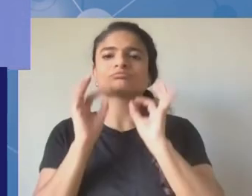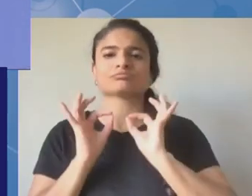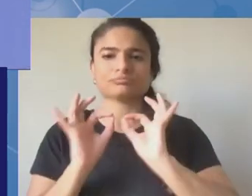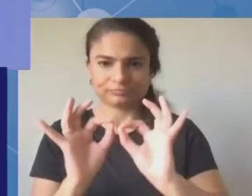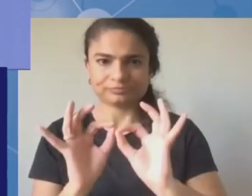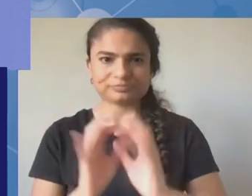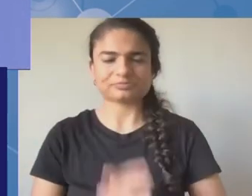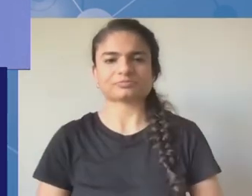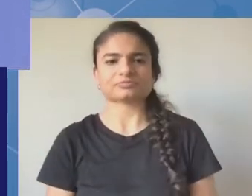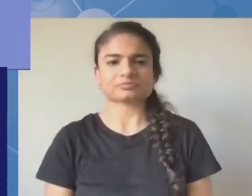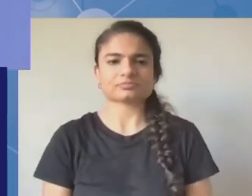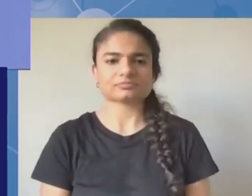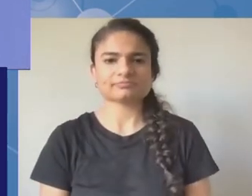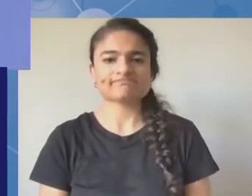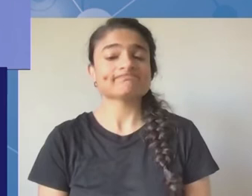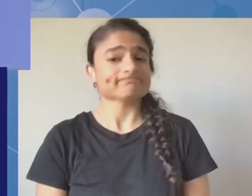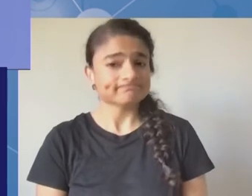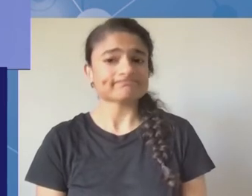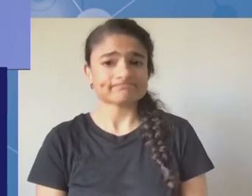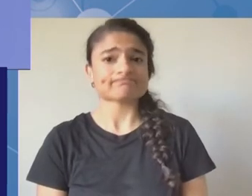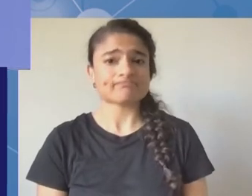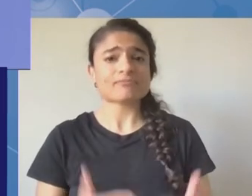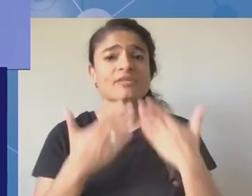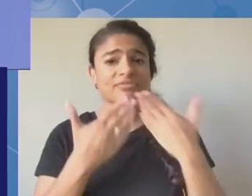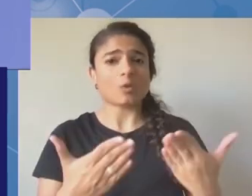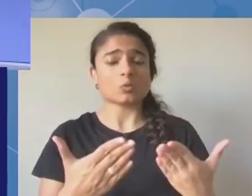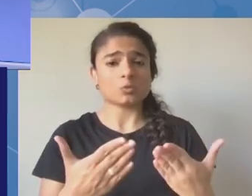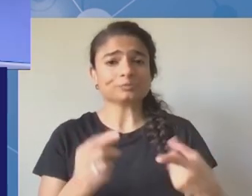الجلسات للقادة. شكرا على هذا التعليق.